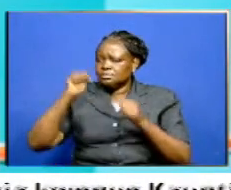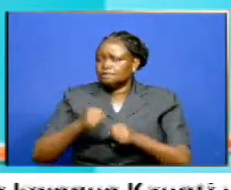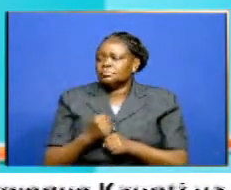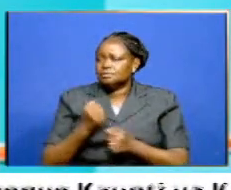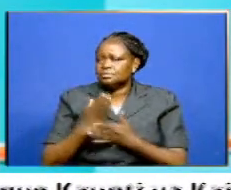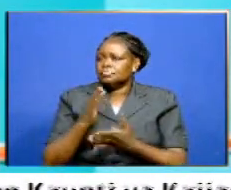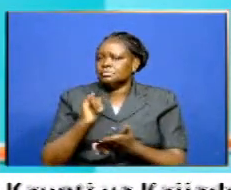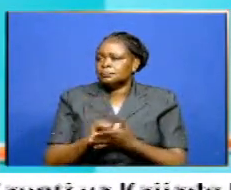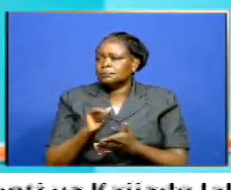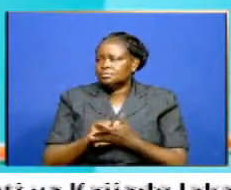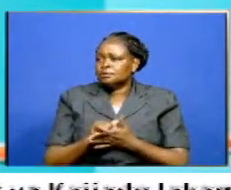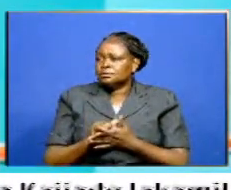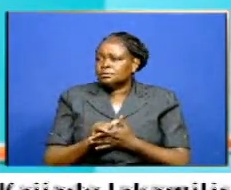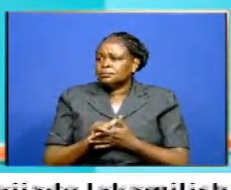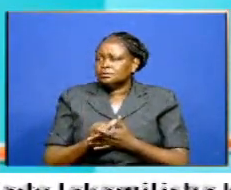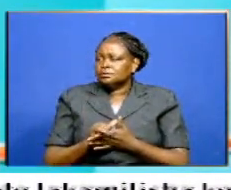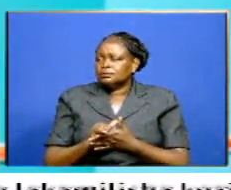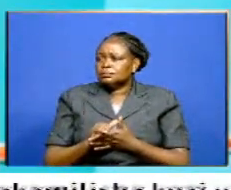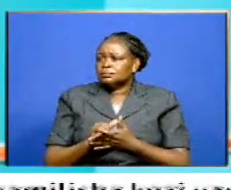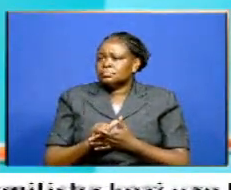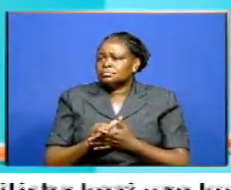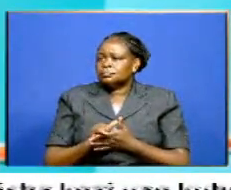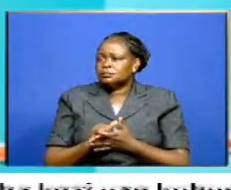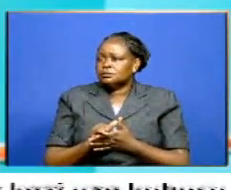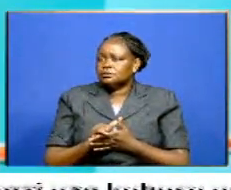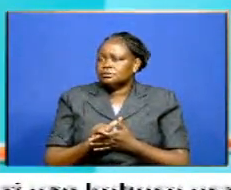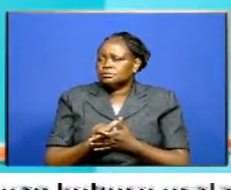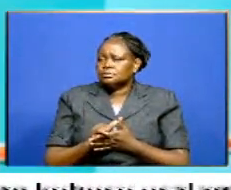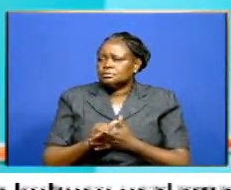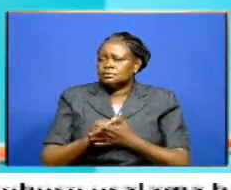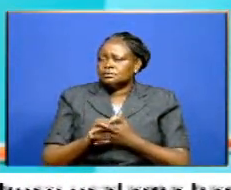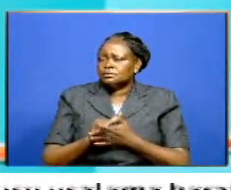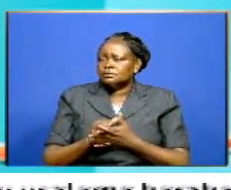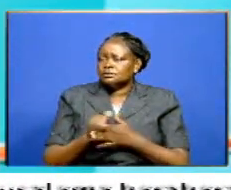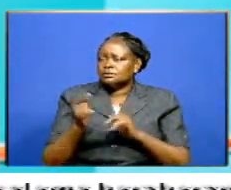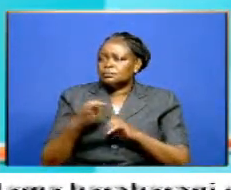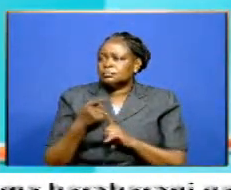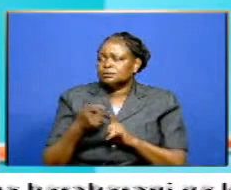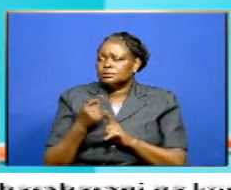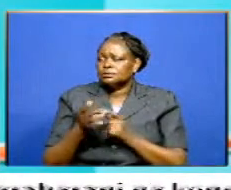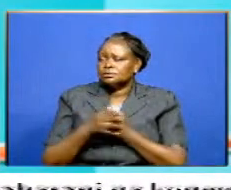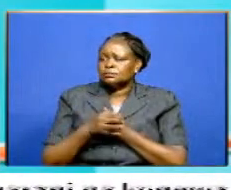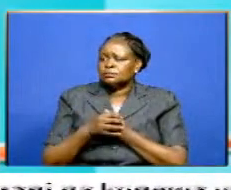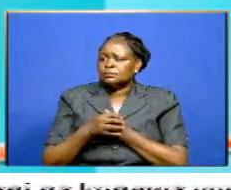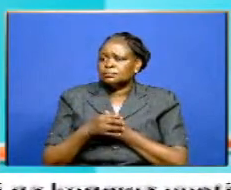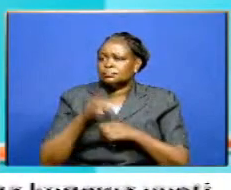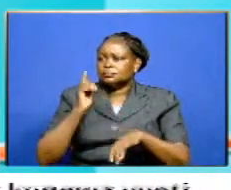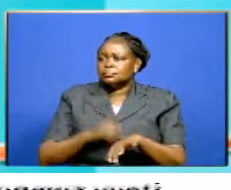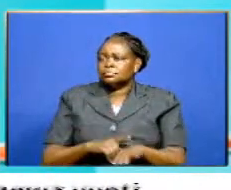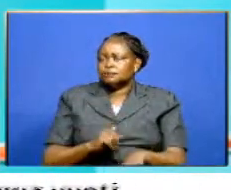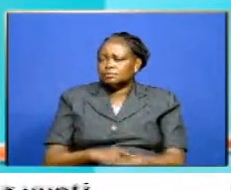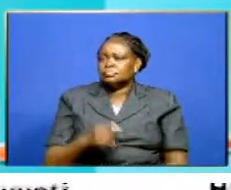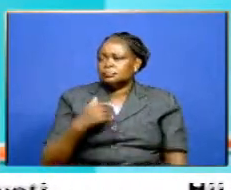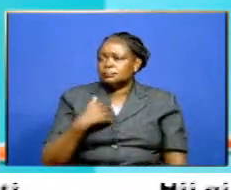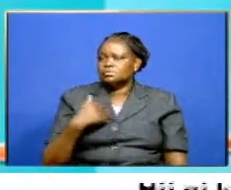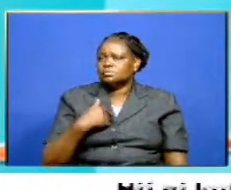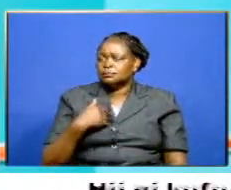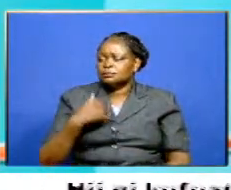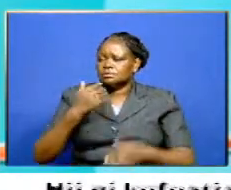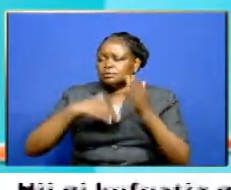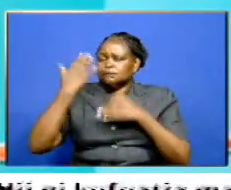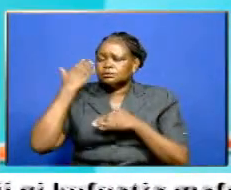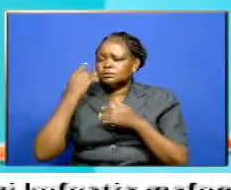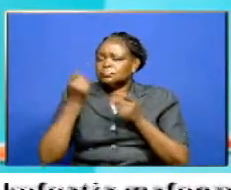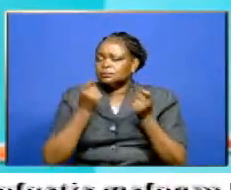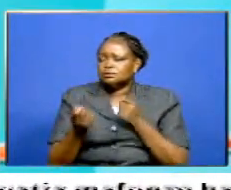kwamba that universities kwanza, naona wakati ambapo kulikuwa na vyuo vikuu vichache